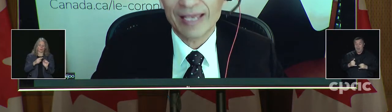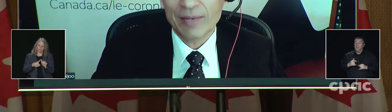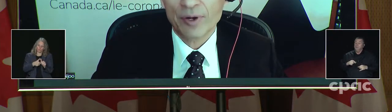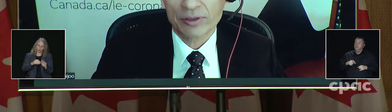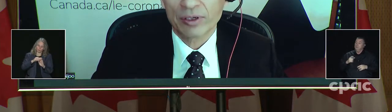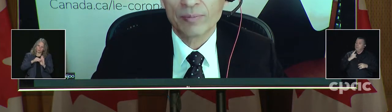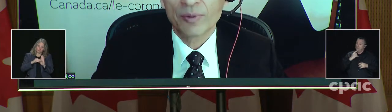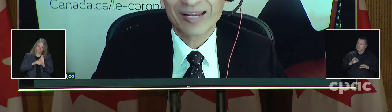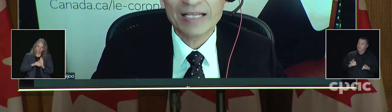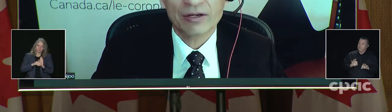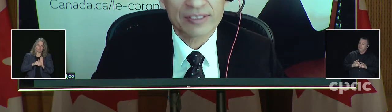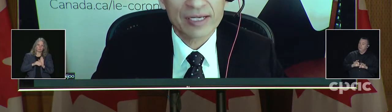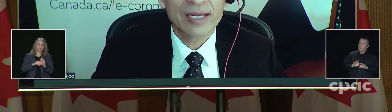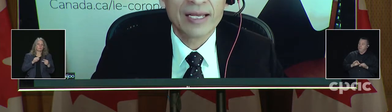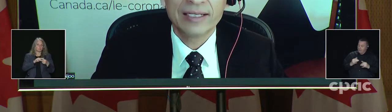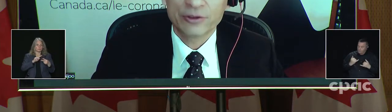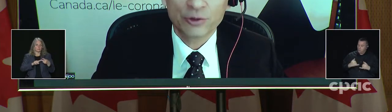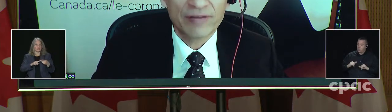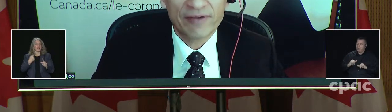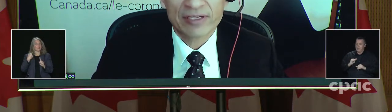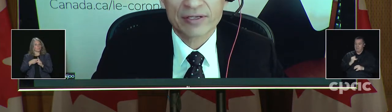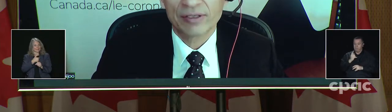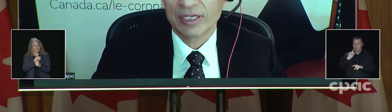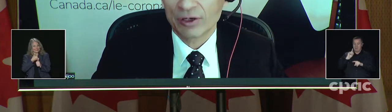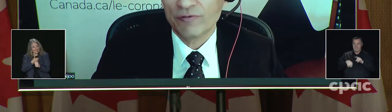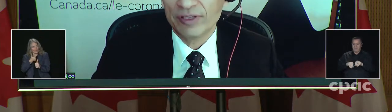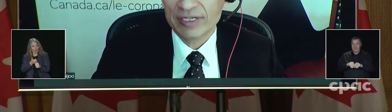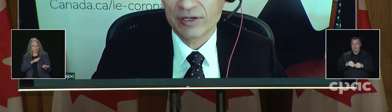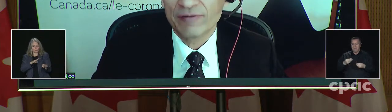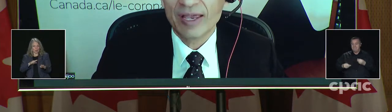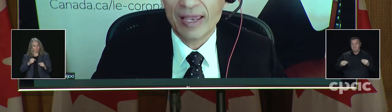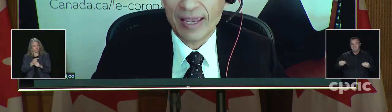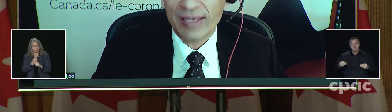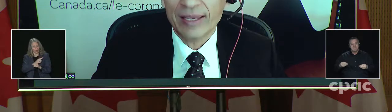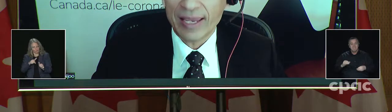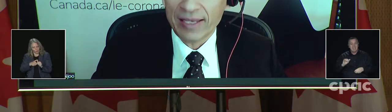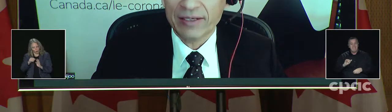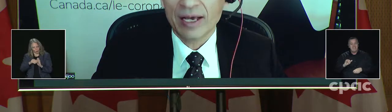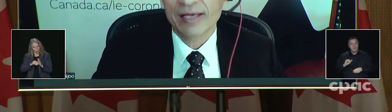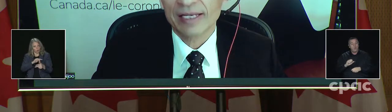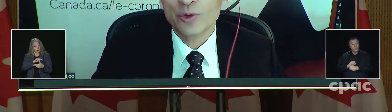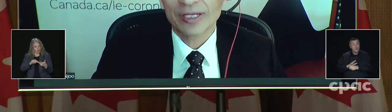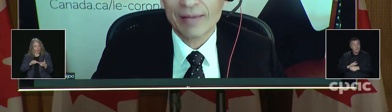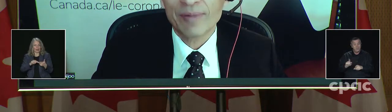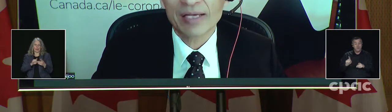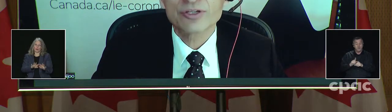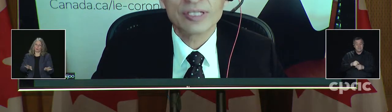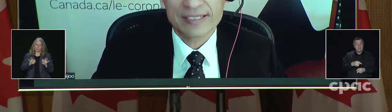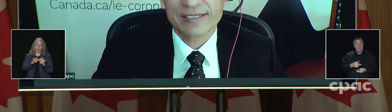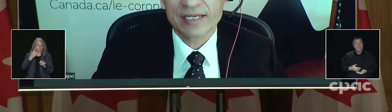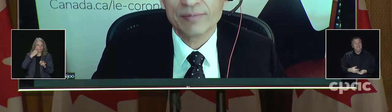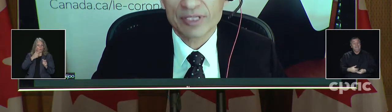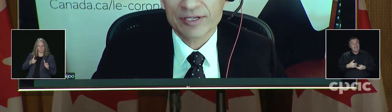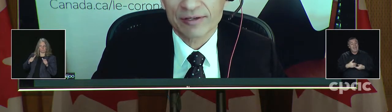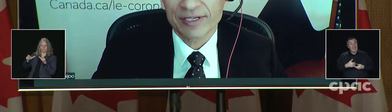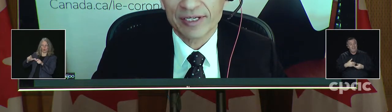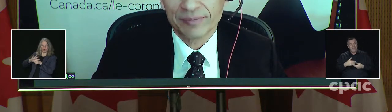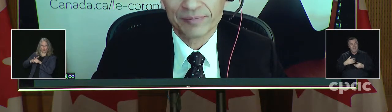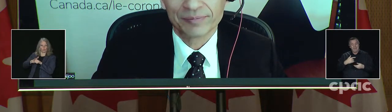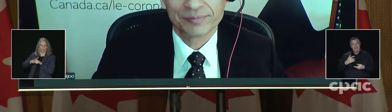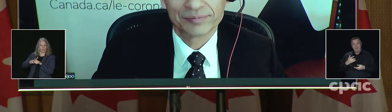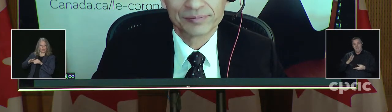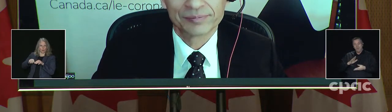d'être important pour ralentir les taux d'infection de la COVID-19 et aide à réduire l'impact sur le système de